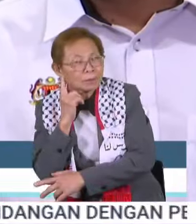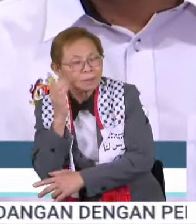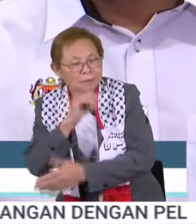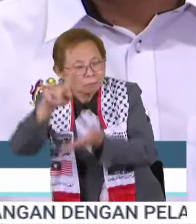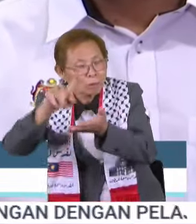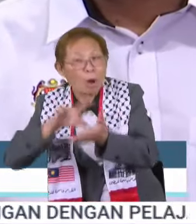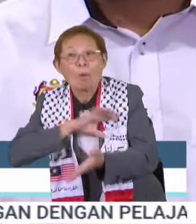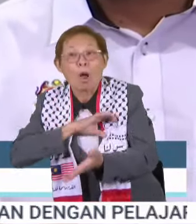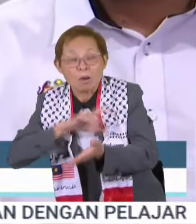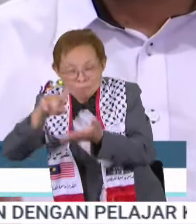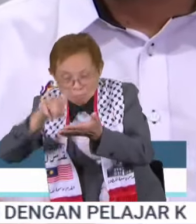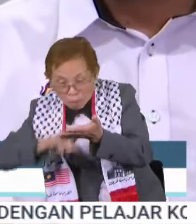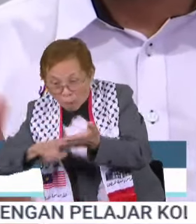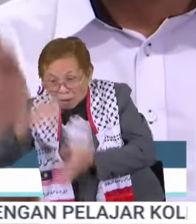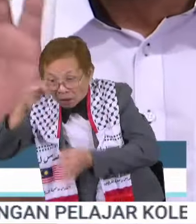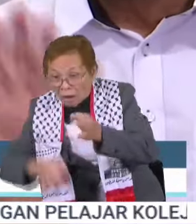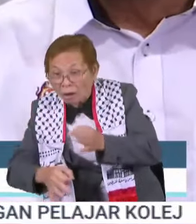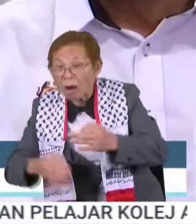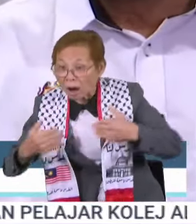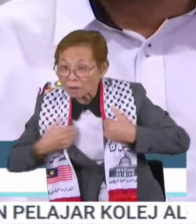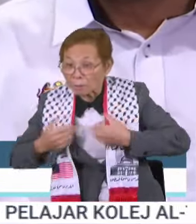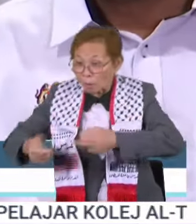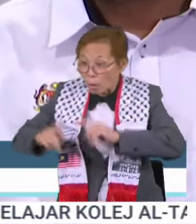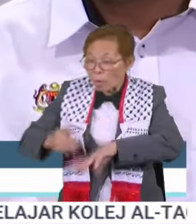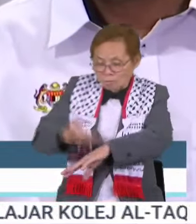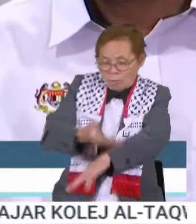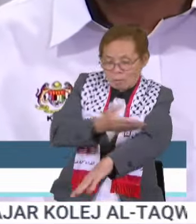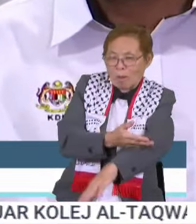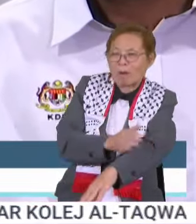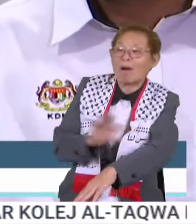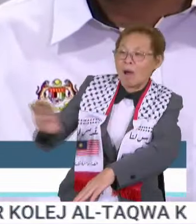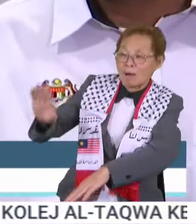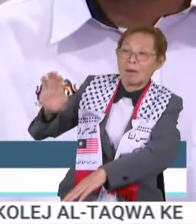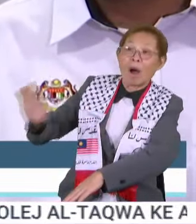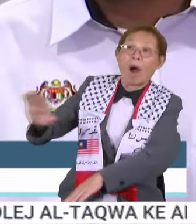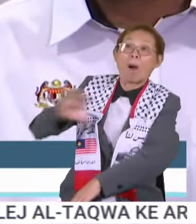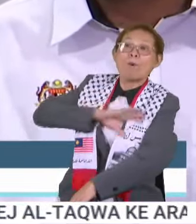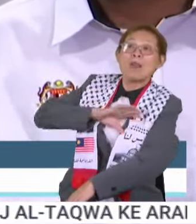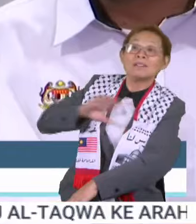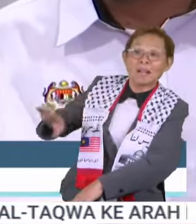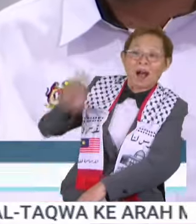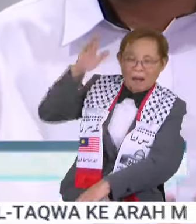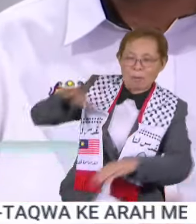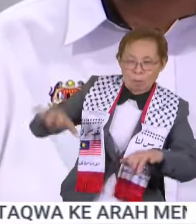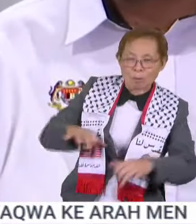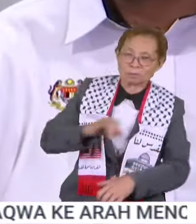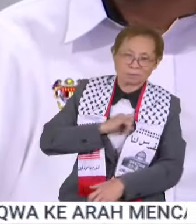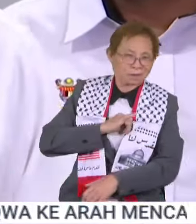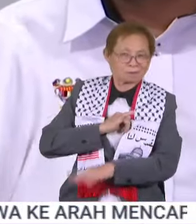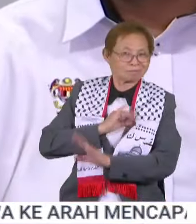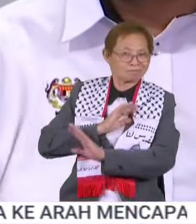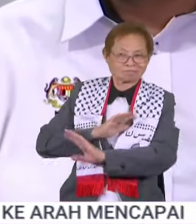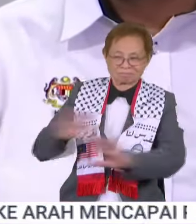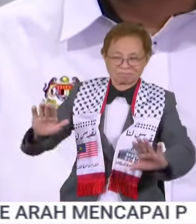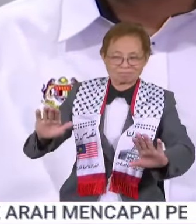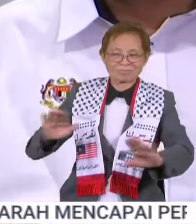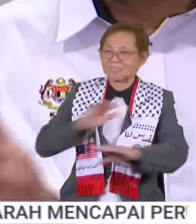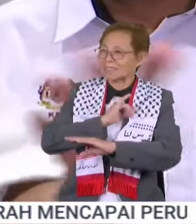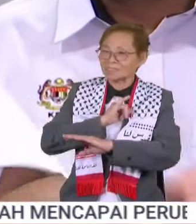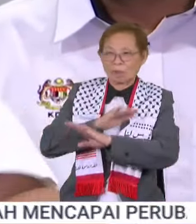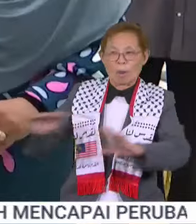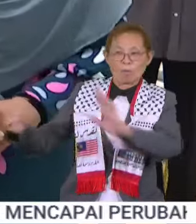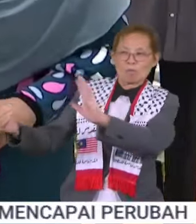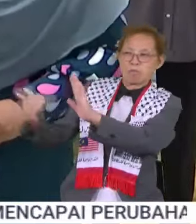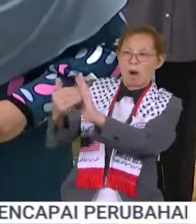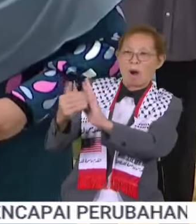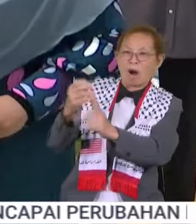meneliti. Kalau ada keperluan menambah baik, mereka akan melaksanakan perkara itu. Dan saya tidak ada sebarang halangan